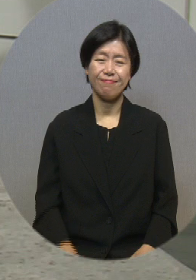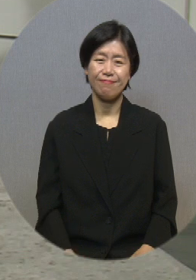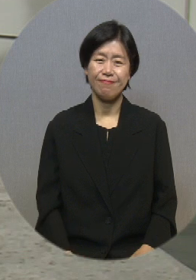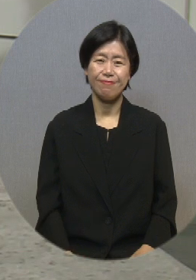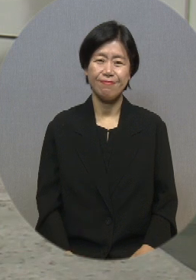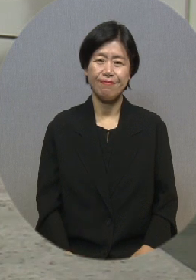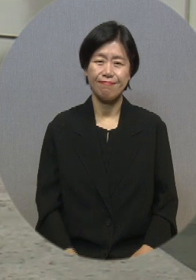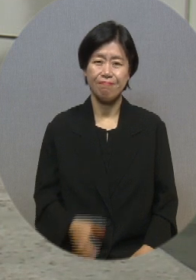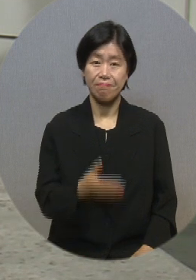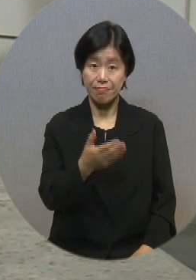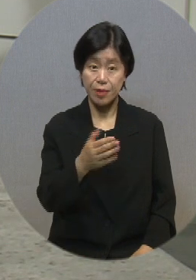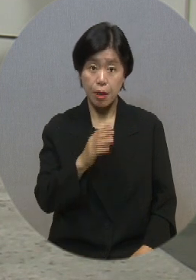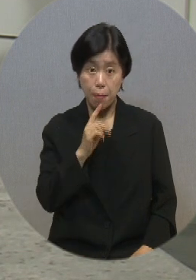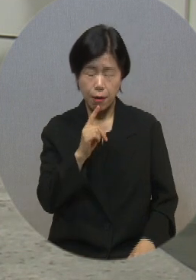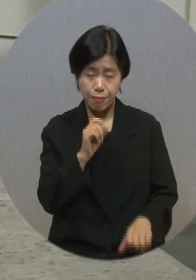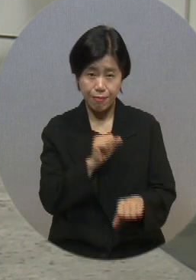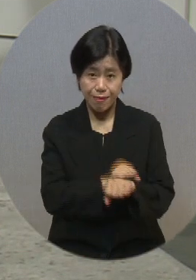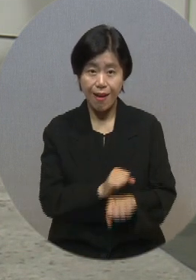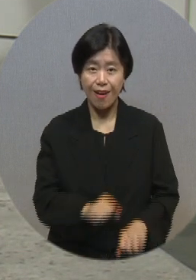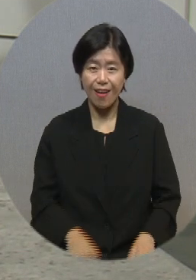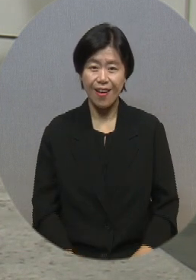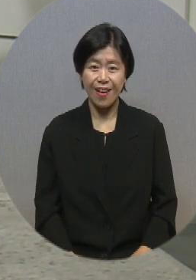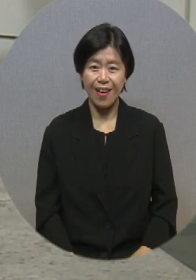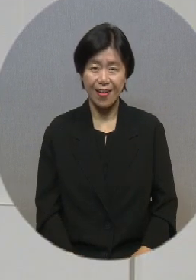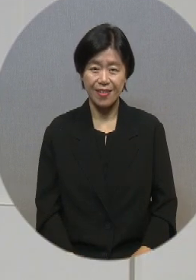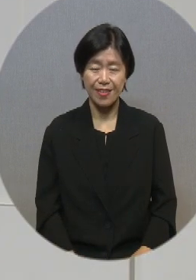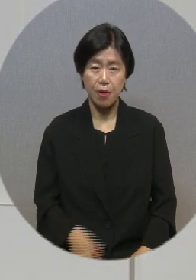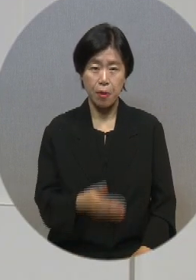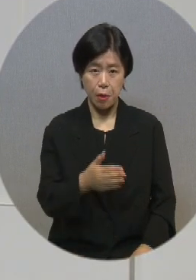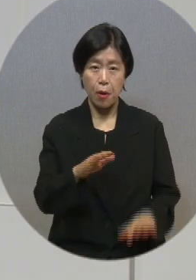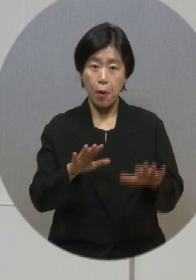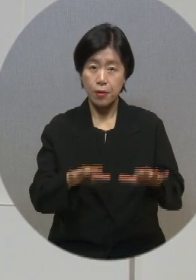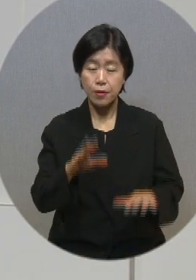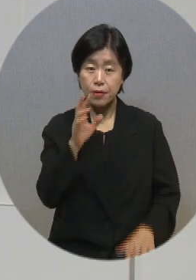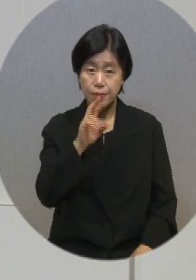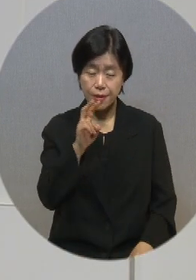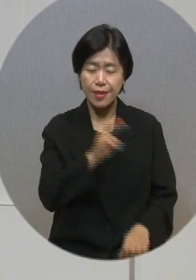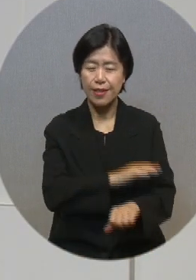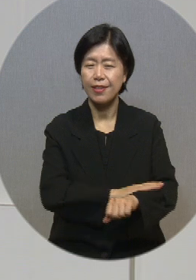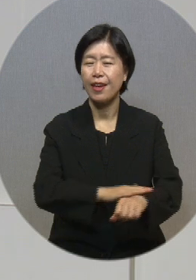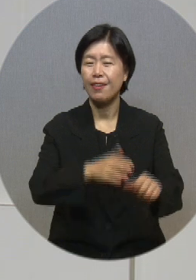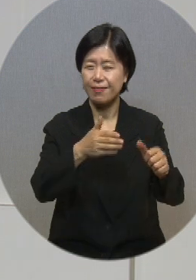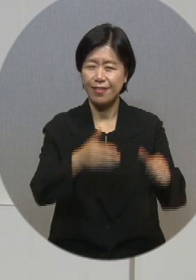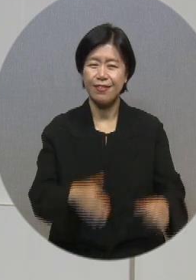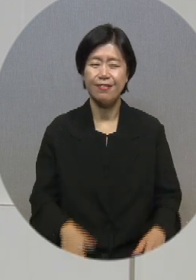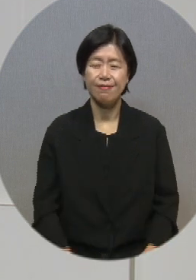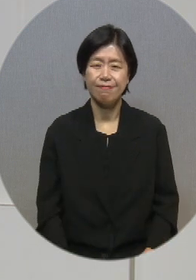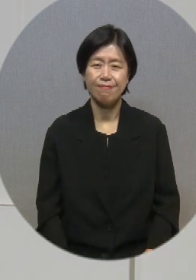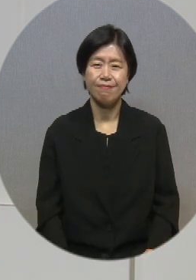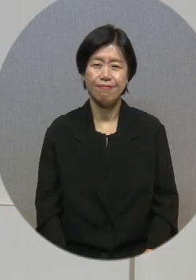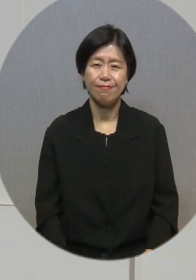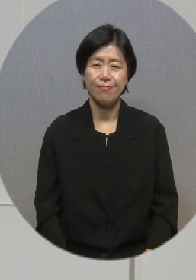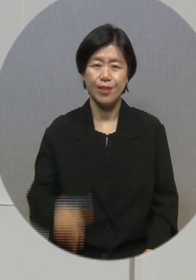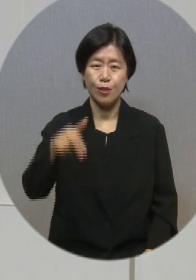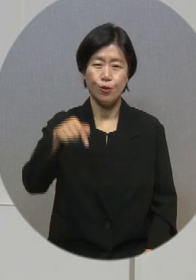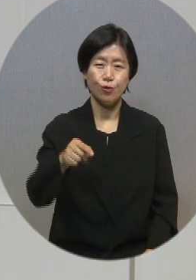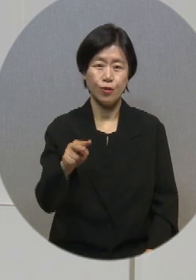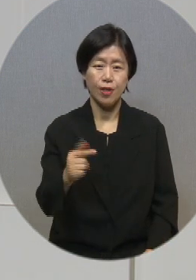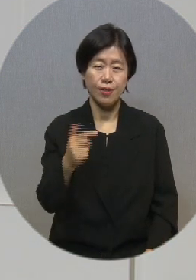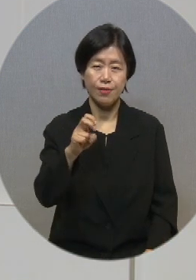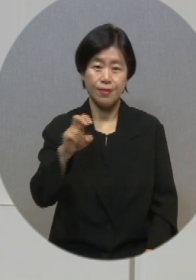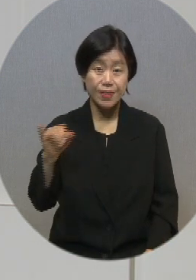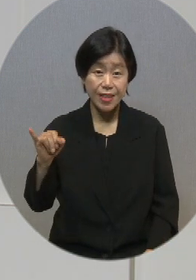똑소리 나는 말 드셨습니다. 아하. 자, 그런 목소리로 오늘 준비하신 노래도 네. 똑 부러지게 해주시기 바랍니다. 네,